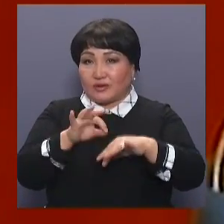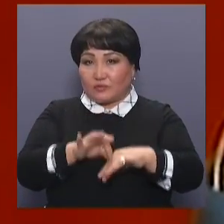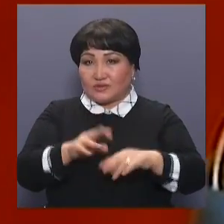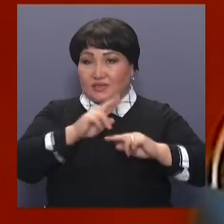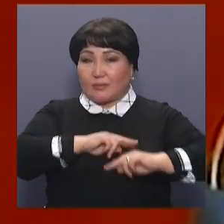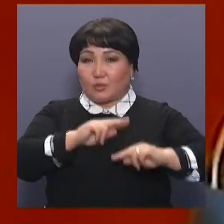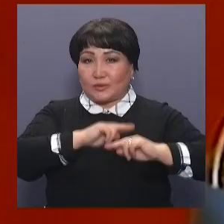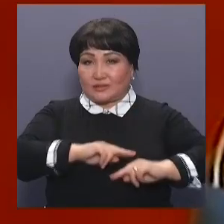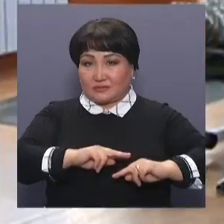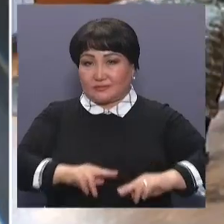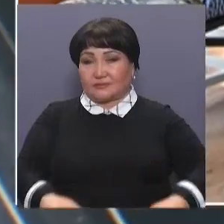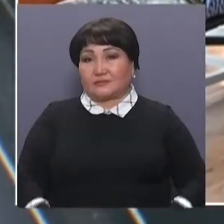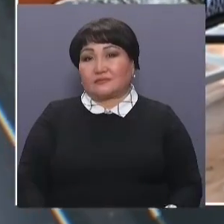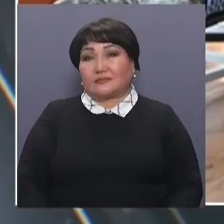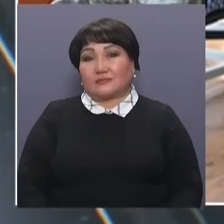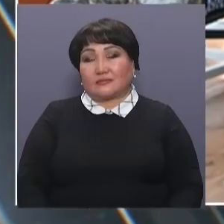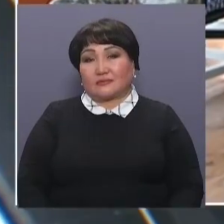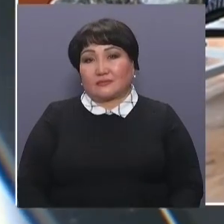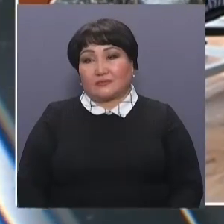работы.